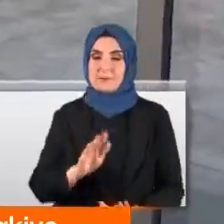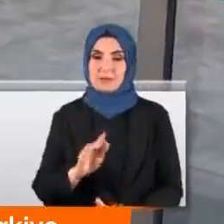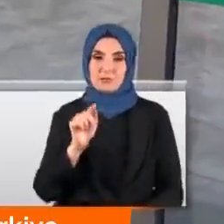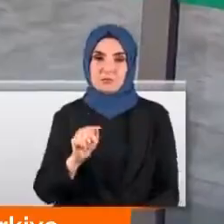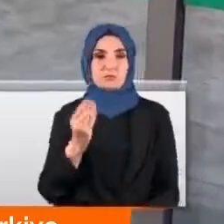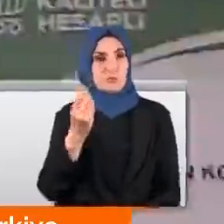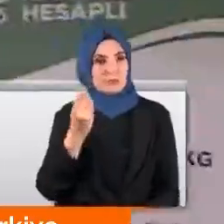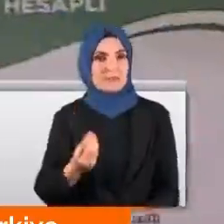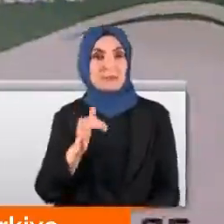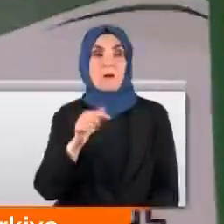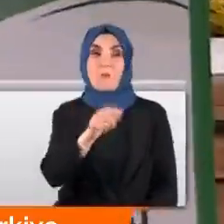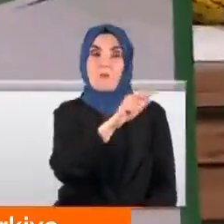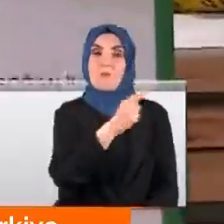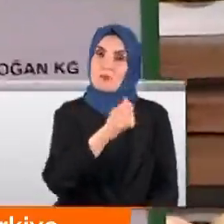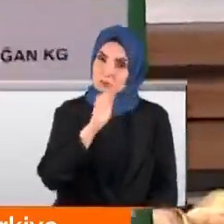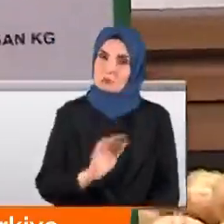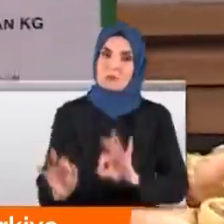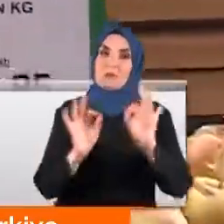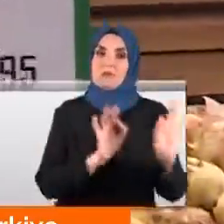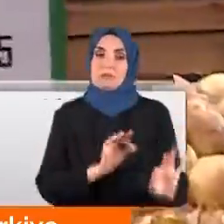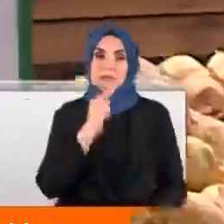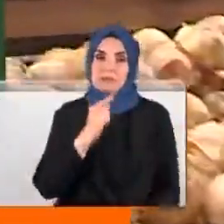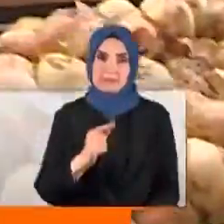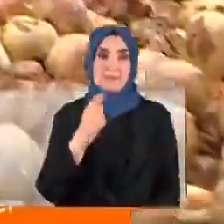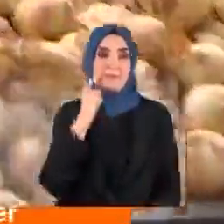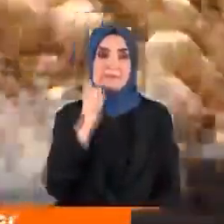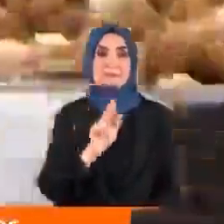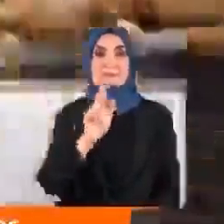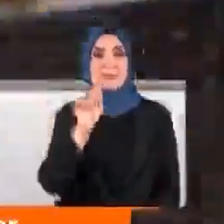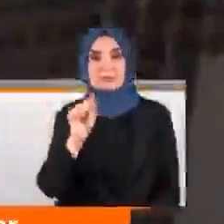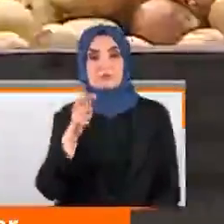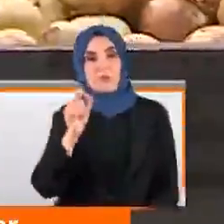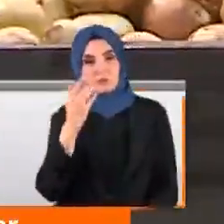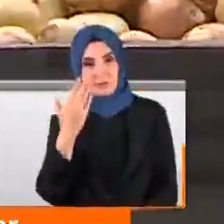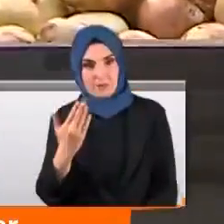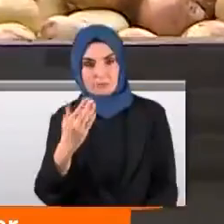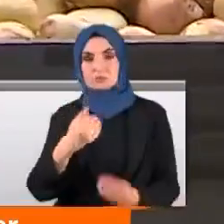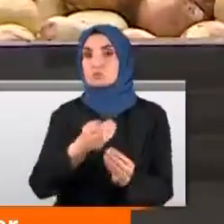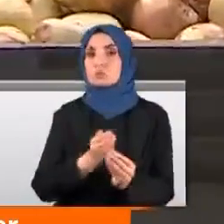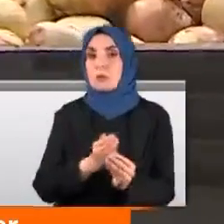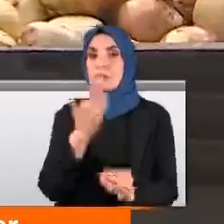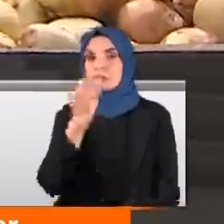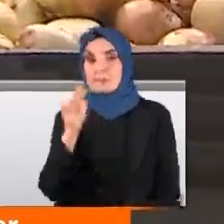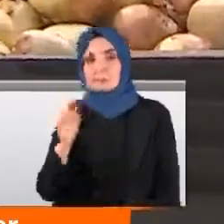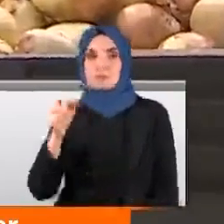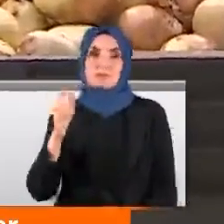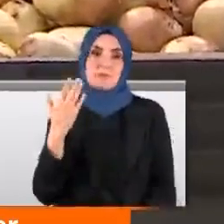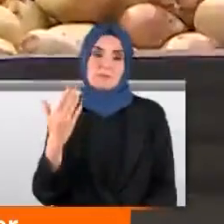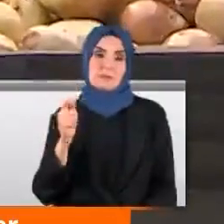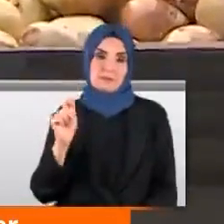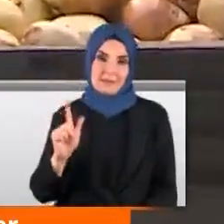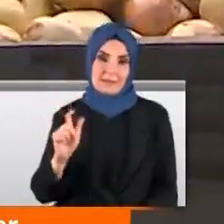inşallah fiyatları düşürür. Patatesin kilosu şu an 7.95, soğanın ise 5.95. Pazartesi günden itibaren bu